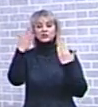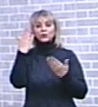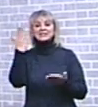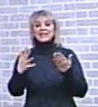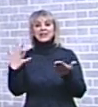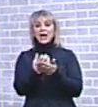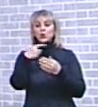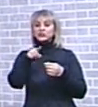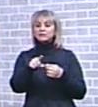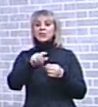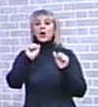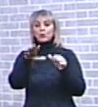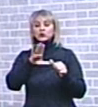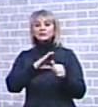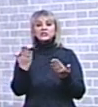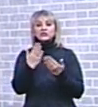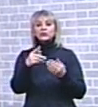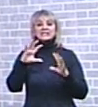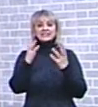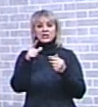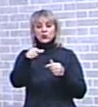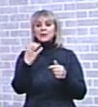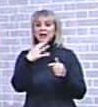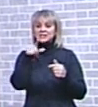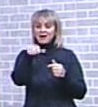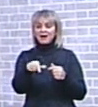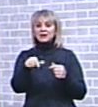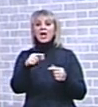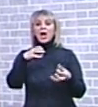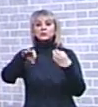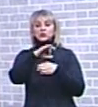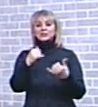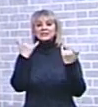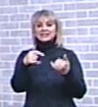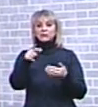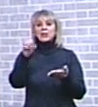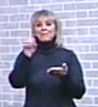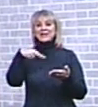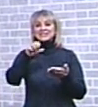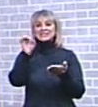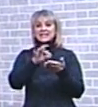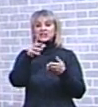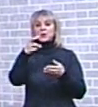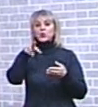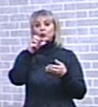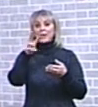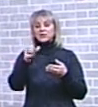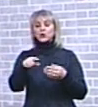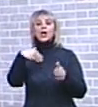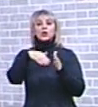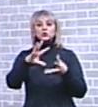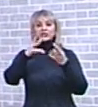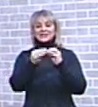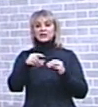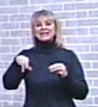или находчивости? А может, и чего-то серьезного и материального? Обсуждали сегодня в пресс-центре «Донмедиа». Лучший